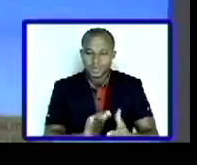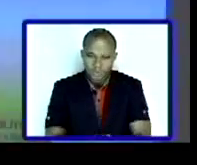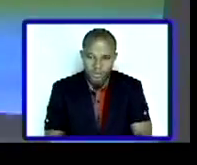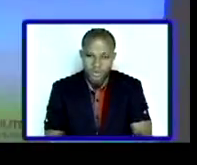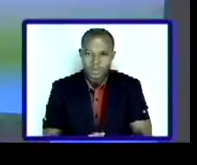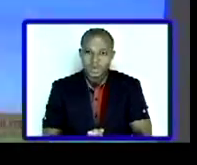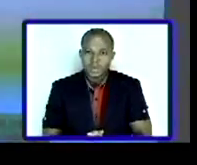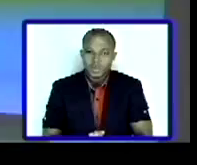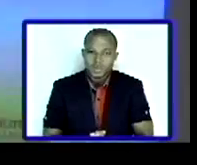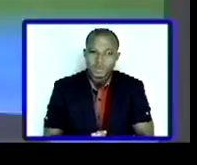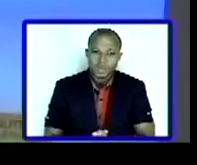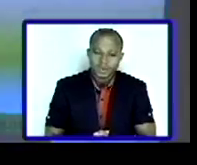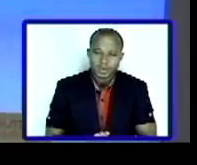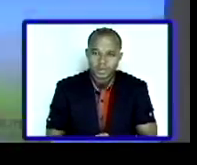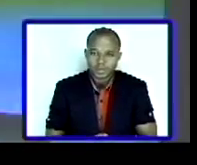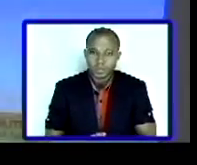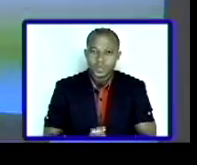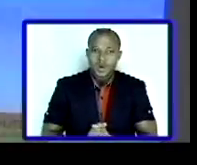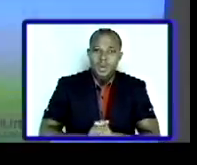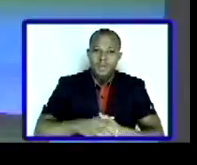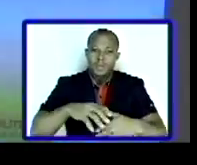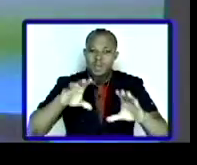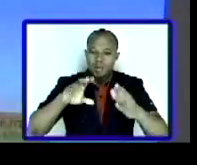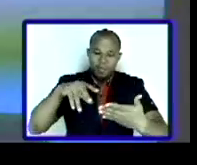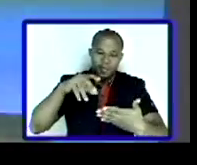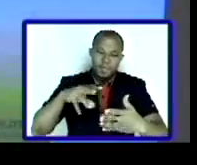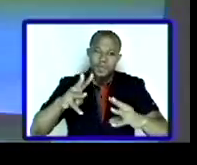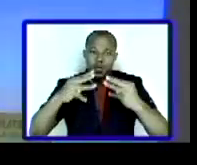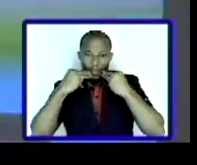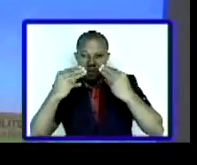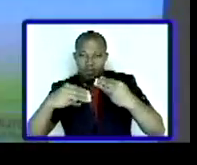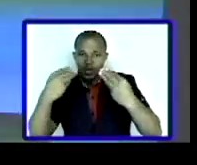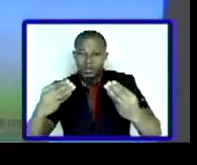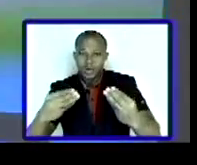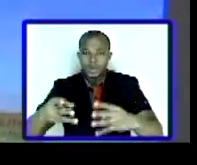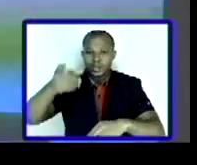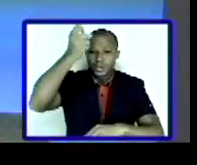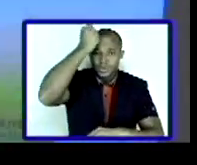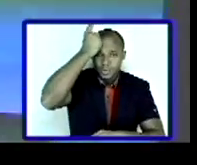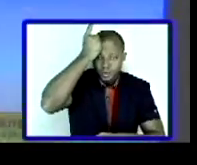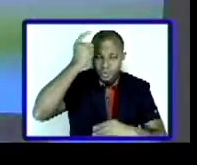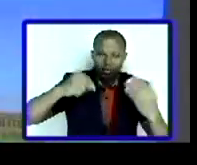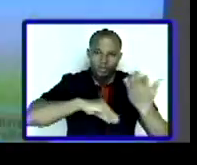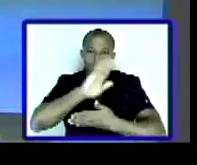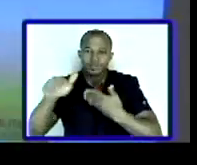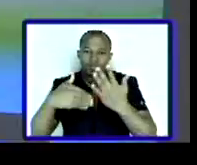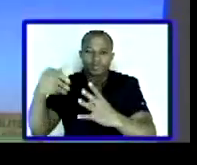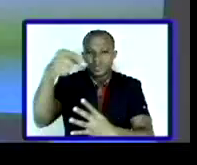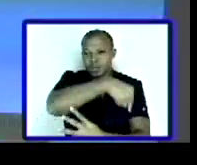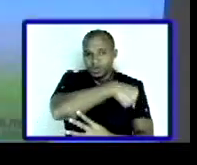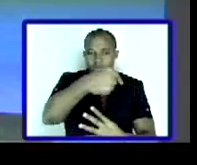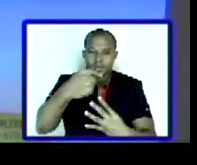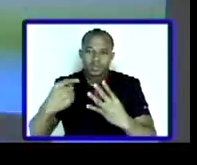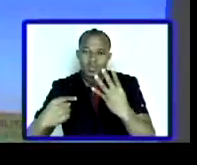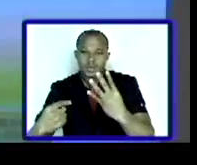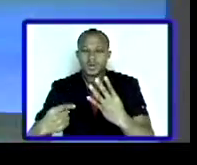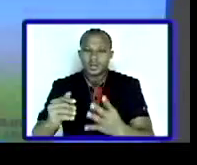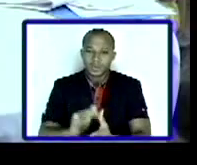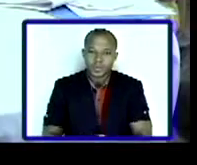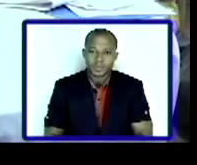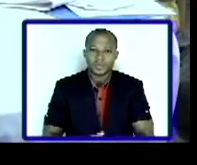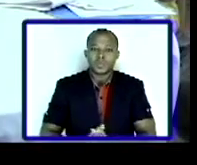objets, lire des textes, entendre des messages, comprendre une signalisation, se repérer et s'orienter,